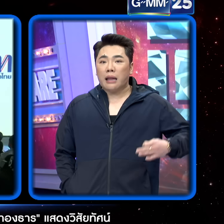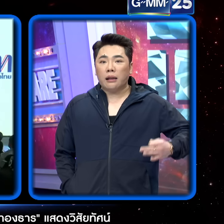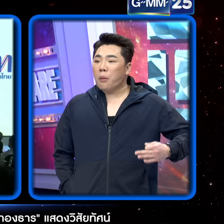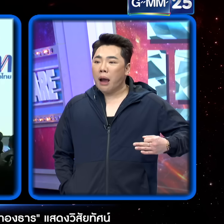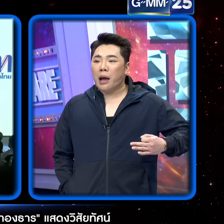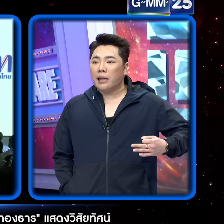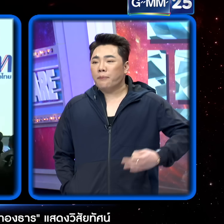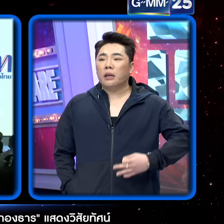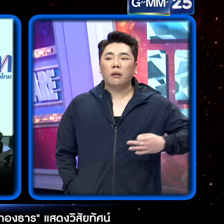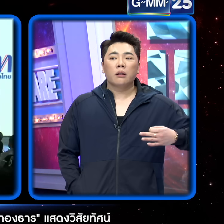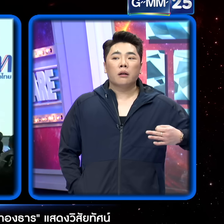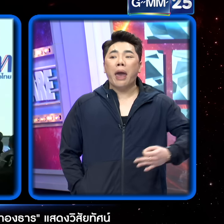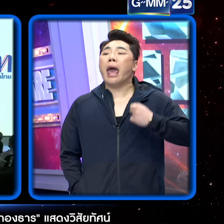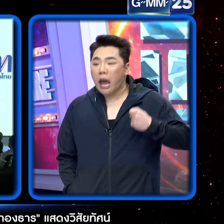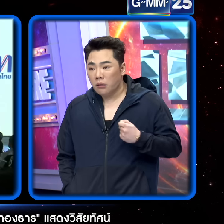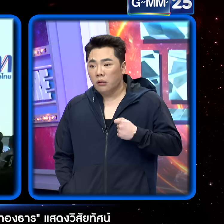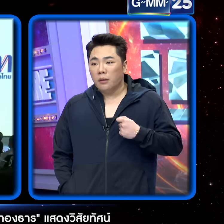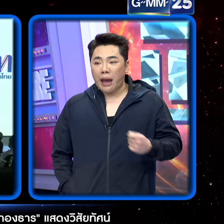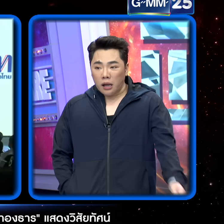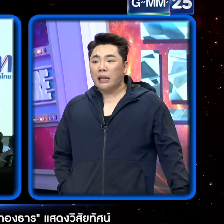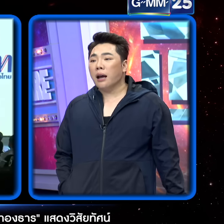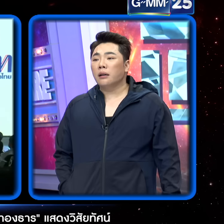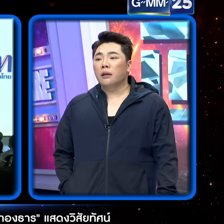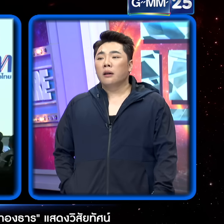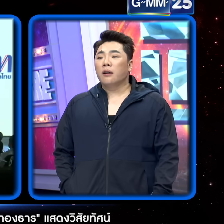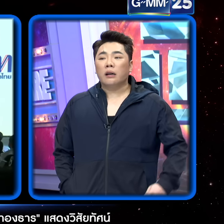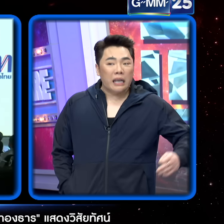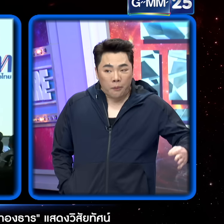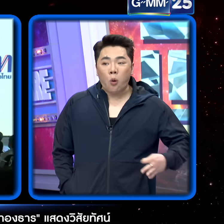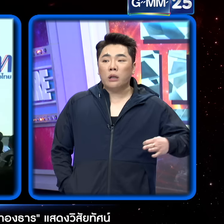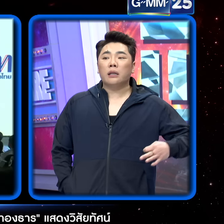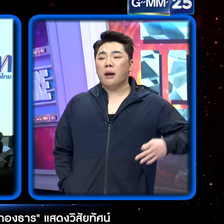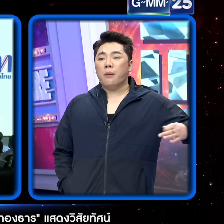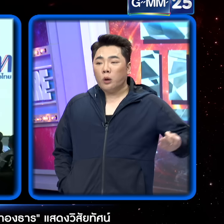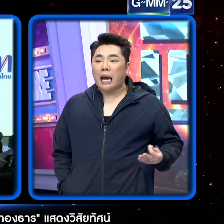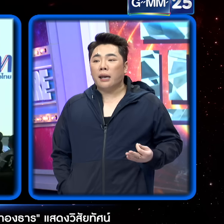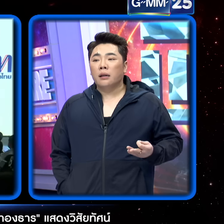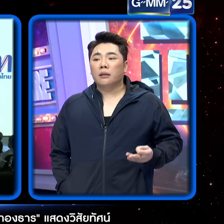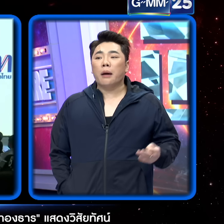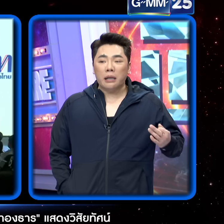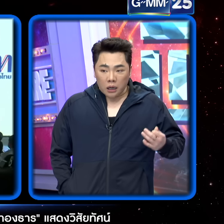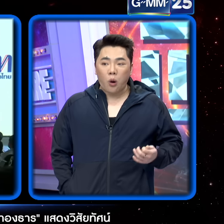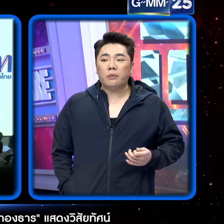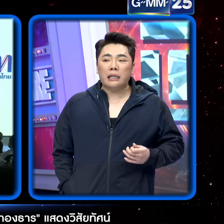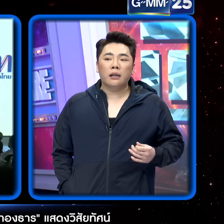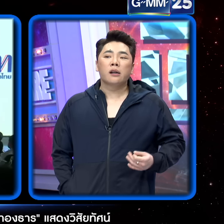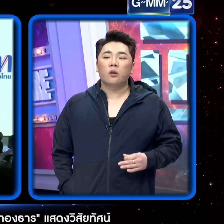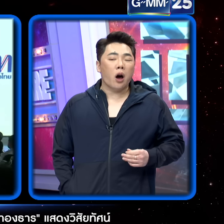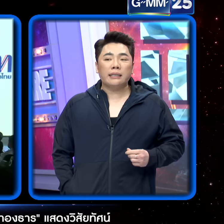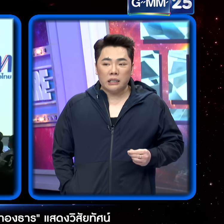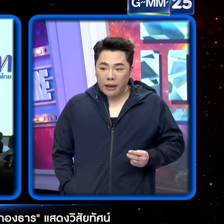เลือกตั้งที่ผ่านมาเนี่ยแพ้เลือกตั้งยิ่งพูดยิ่งบีบหัวใจแต่มันคือความจริ